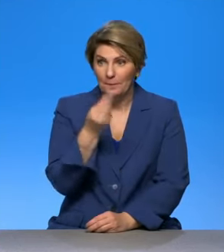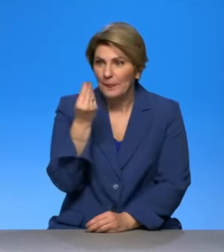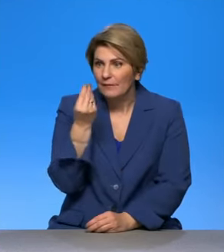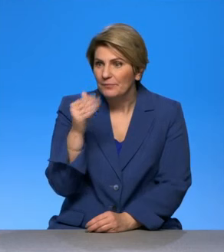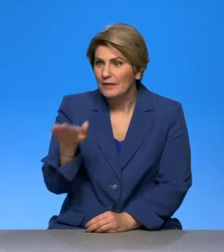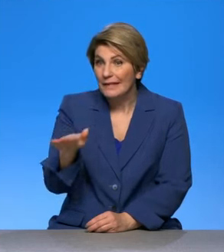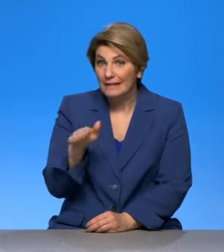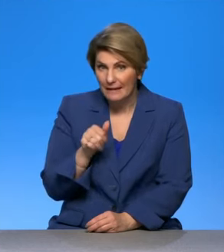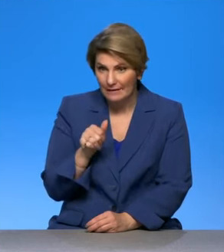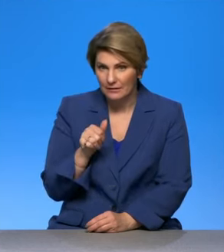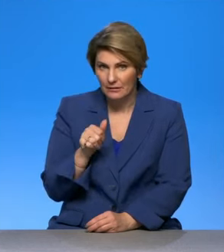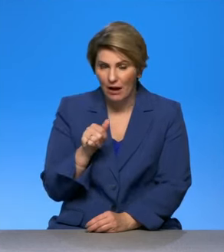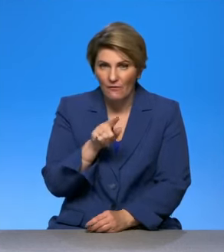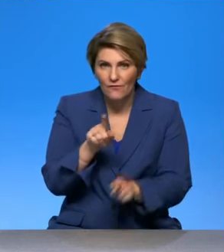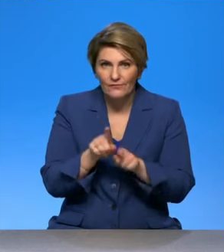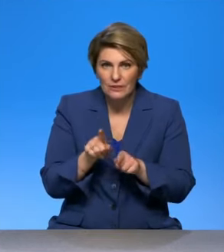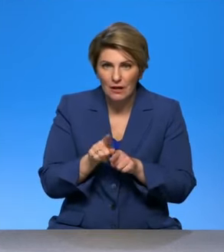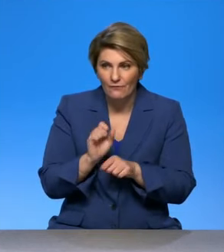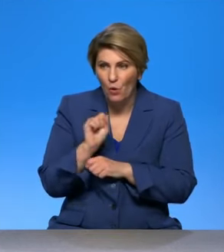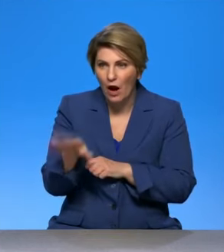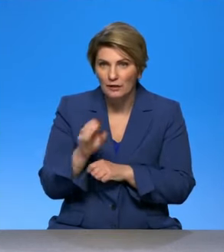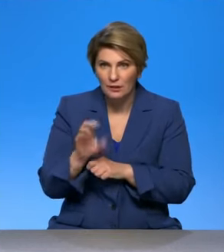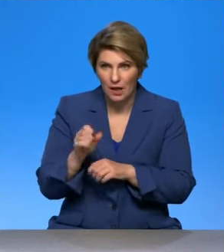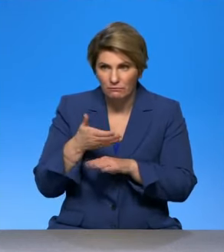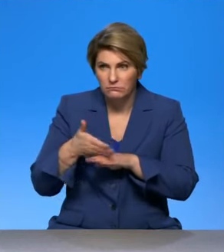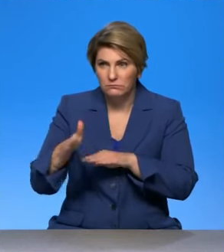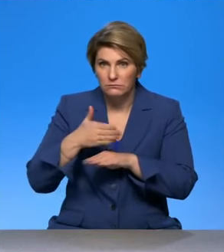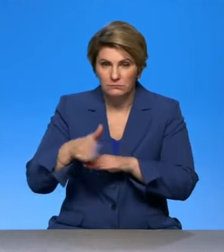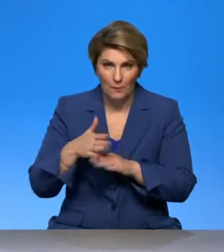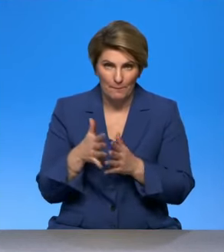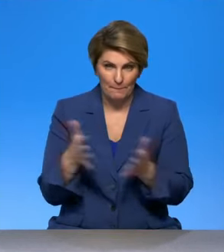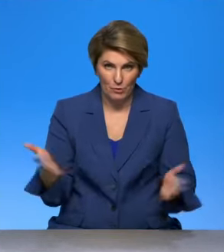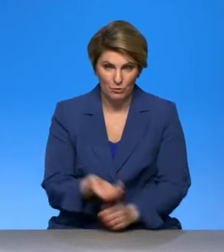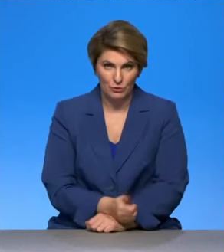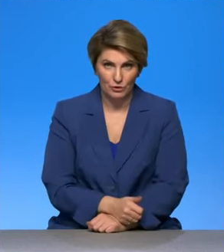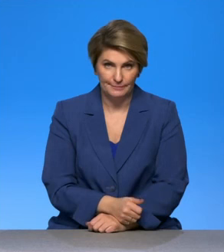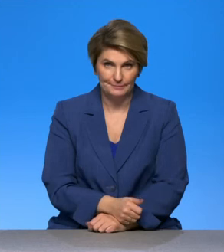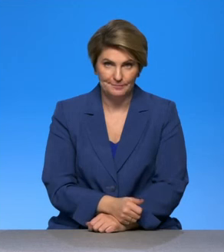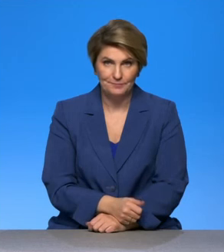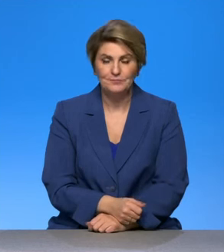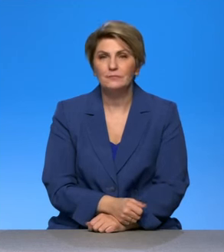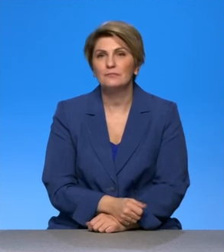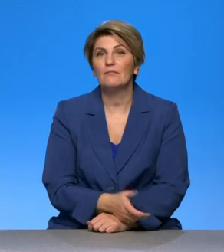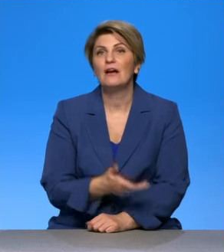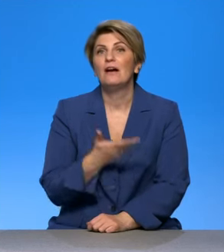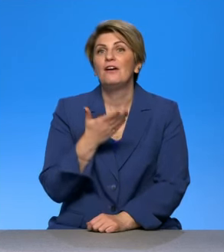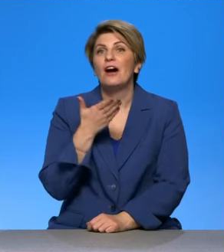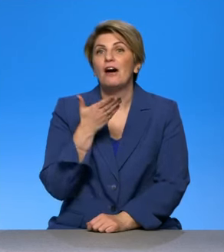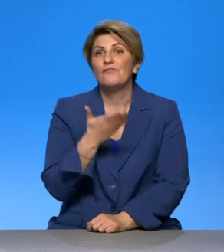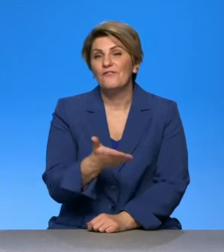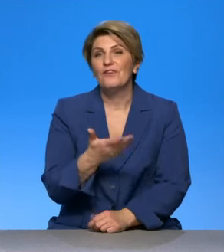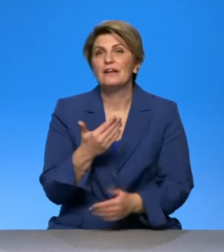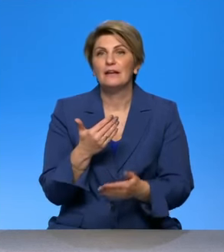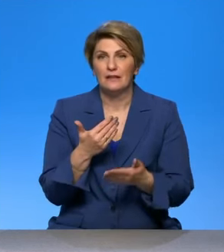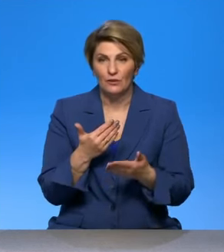больше. Подкопите, вы меньше затратите. Но... Да, находясь, в конце концов, в стесненных обстоятельствах, если уж нужно